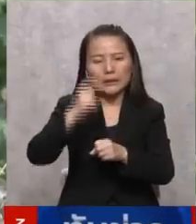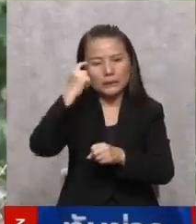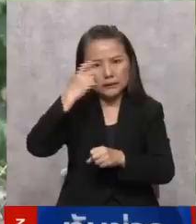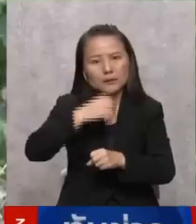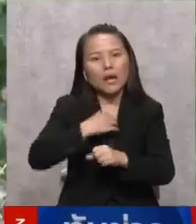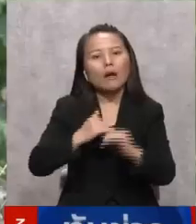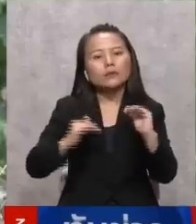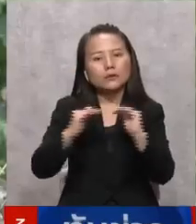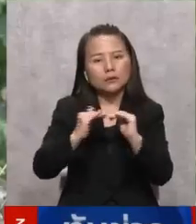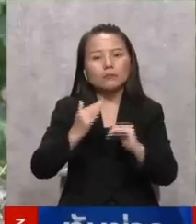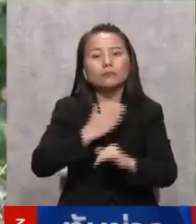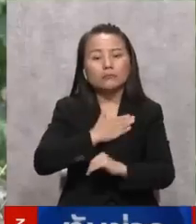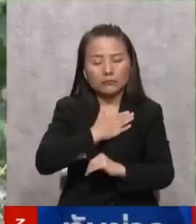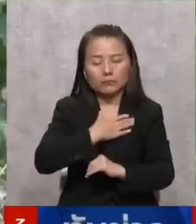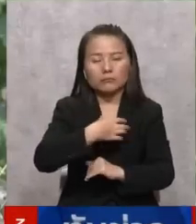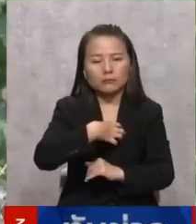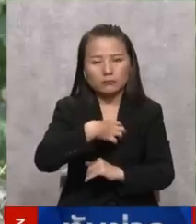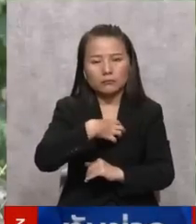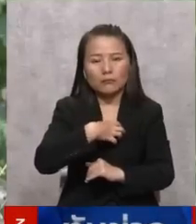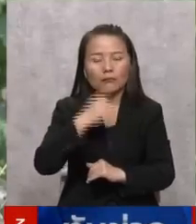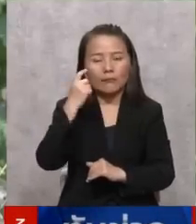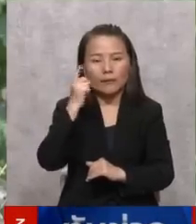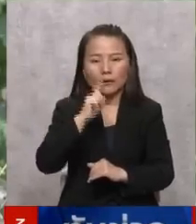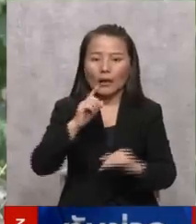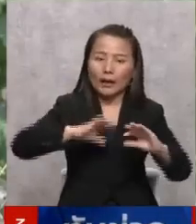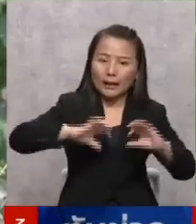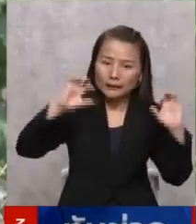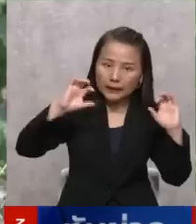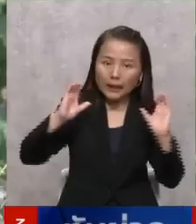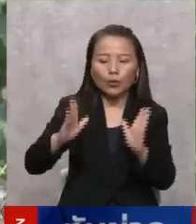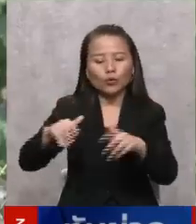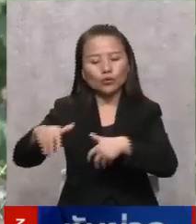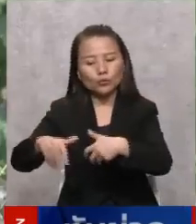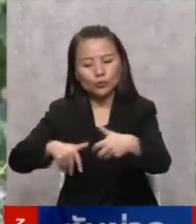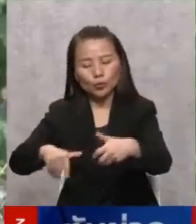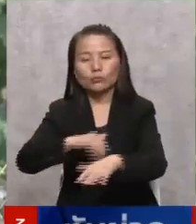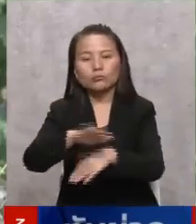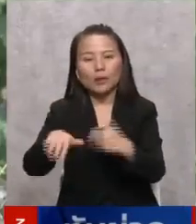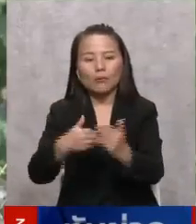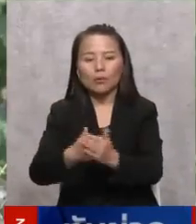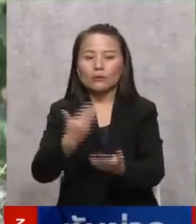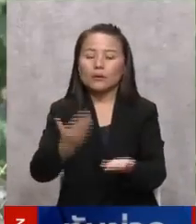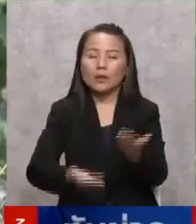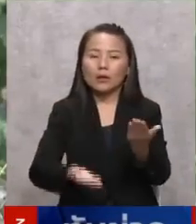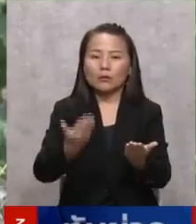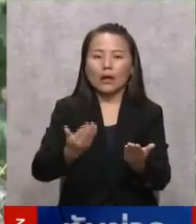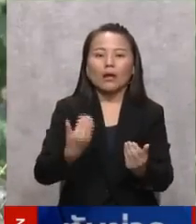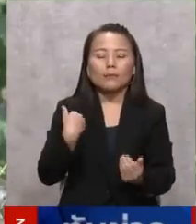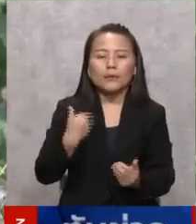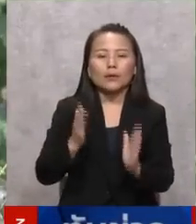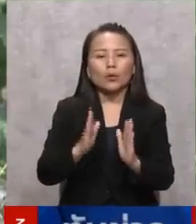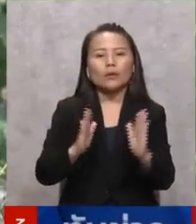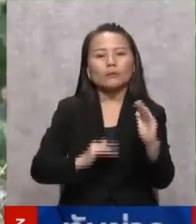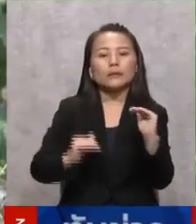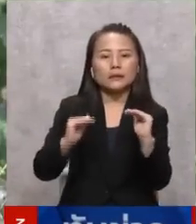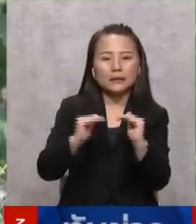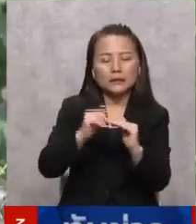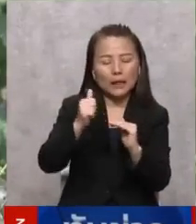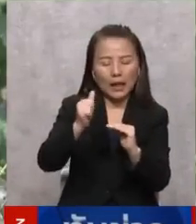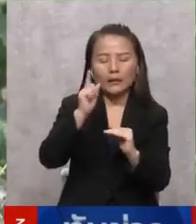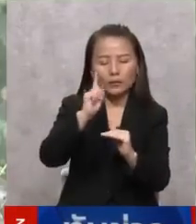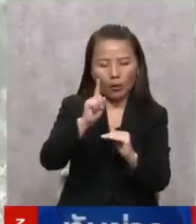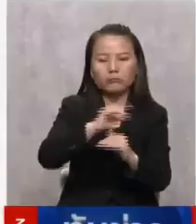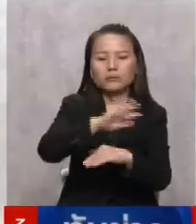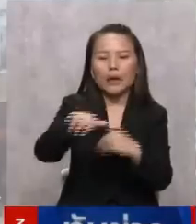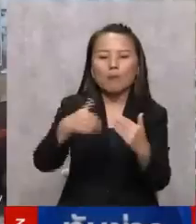ได้สิทธิ์ทั้งหมดอ่ะไม่ว่าข้าราชการหรือประชาชนทั่วไปที่มีสิทธิ์ที่จะได้ก็ต้องให้ได้